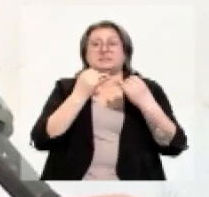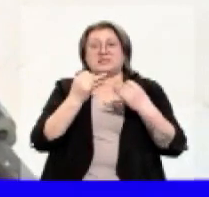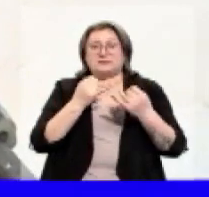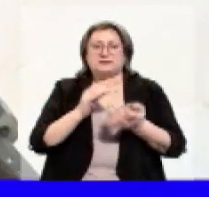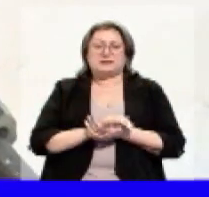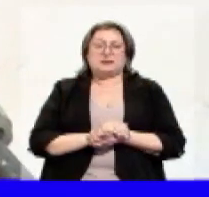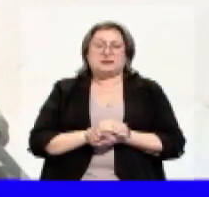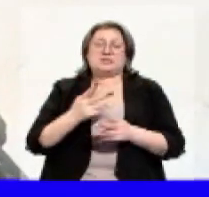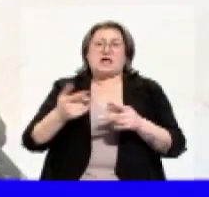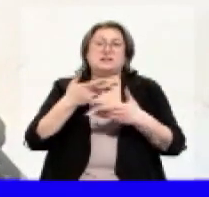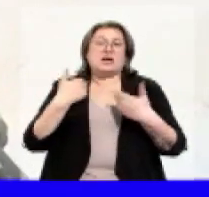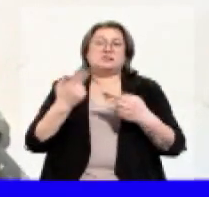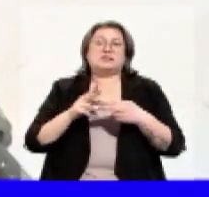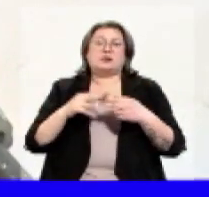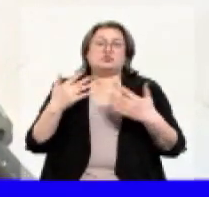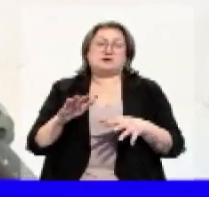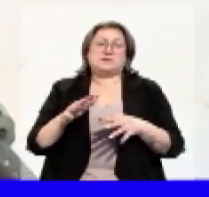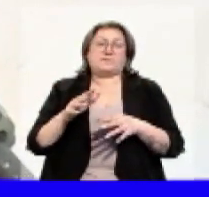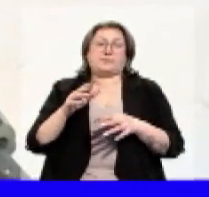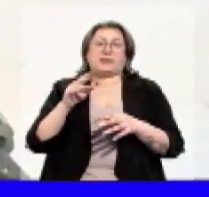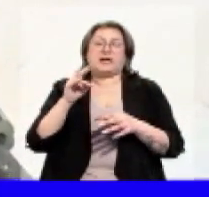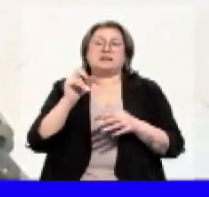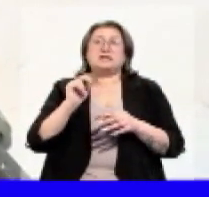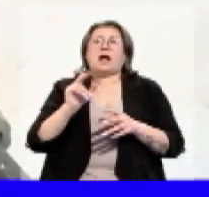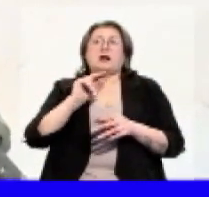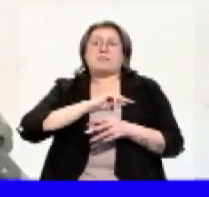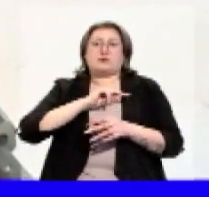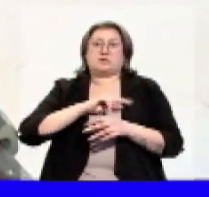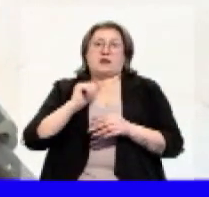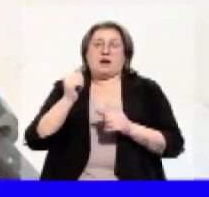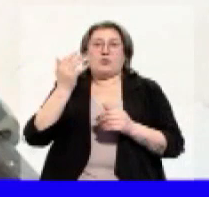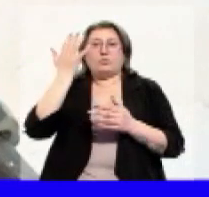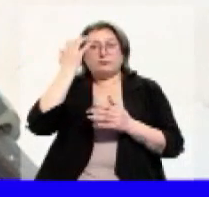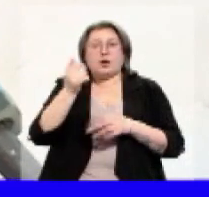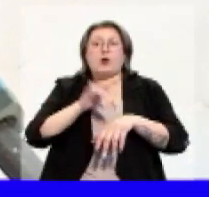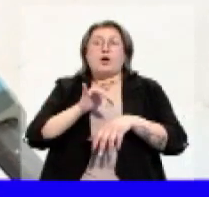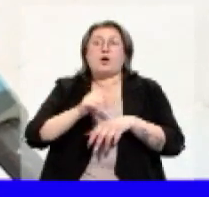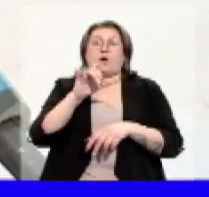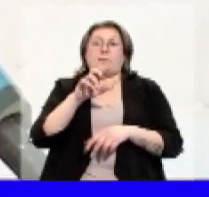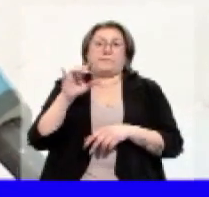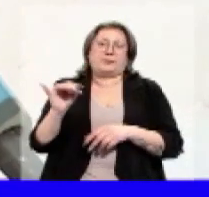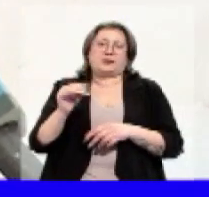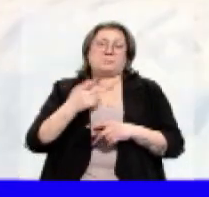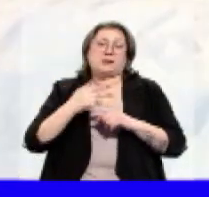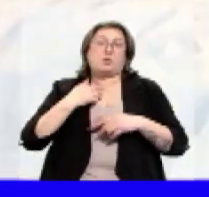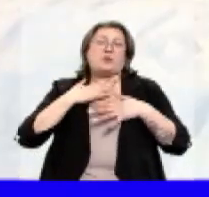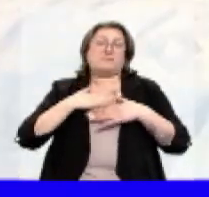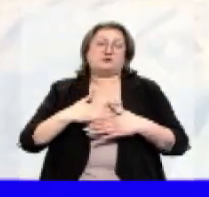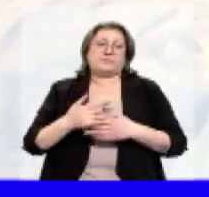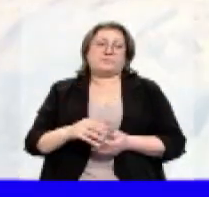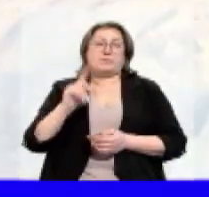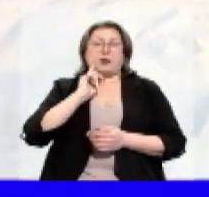побеседовать. То есть это как бы для нас уже не как считается работой, а увлечением, хобби, которое нам дает удовольствие.